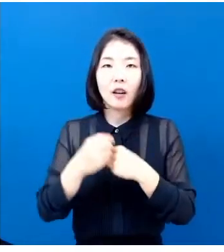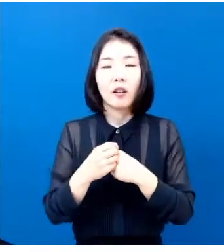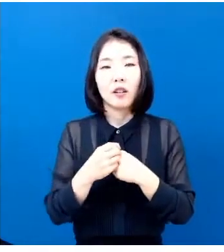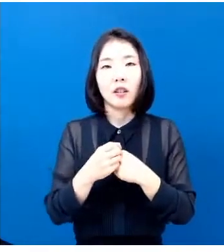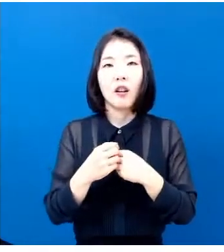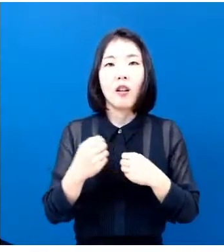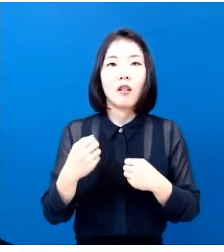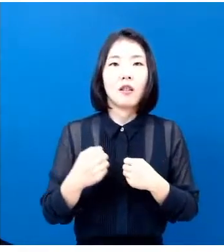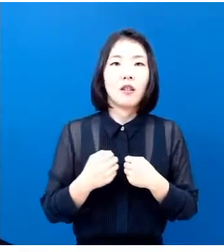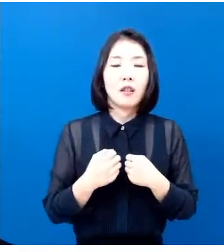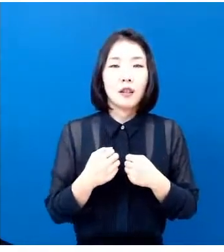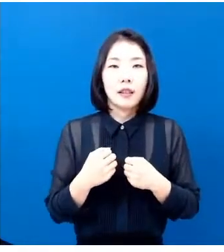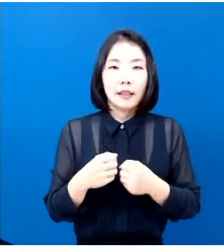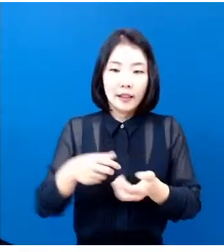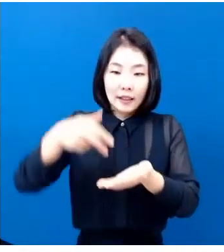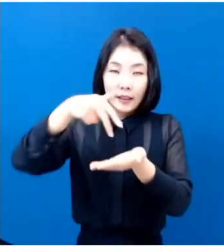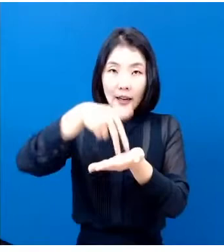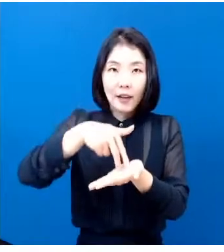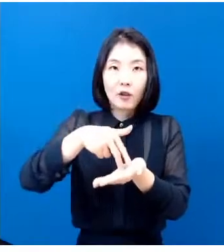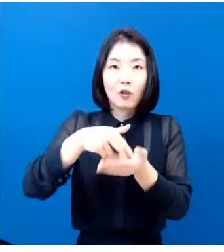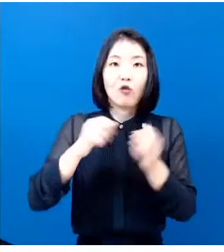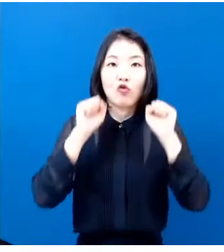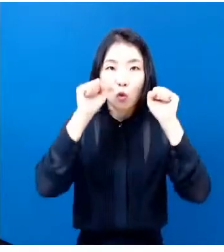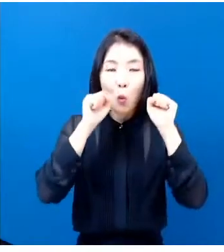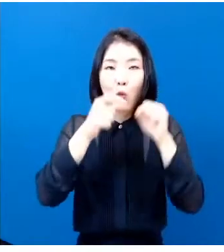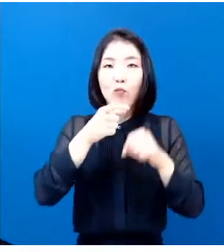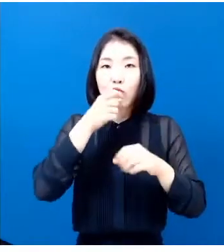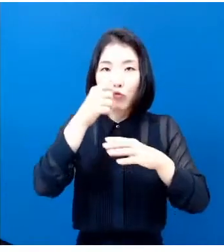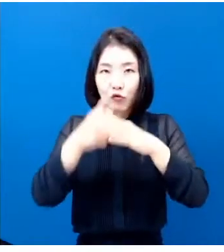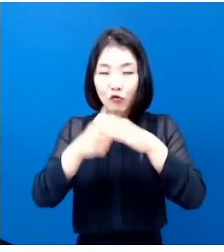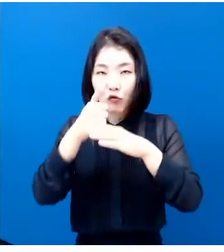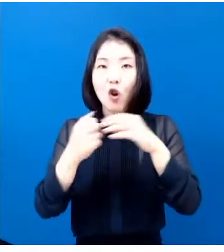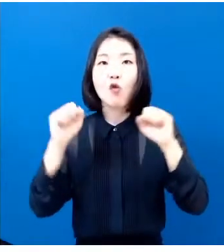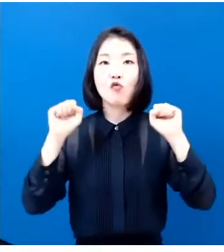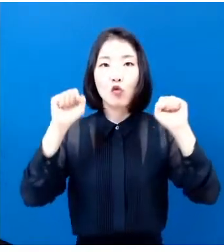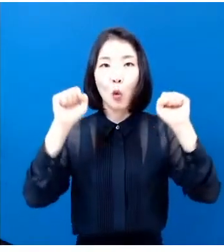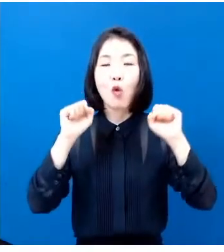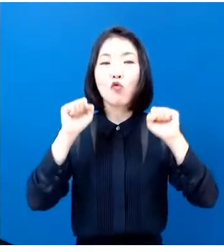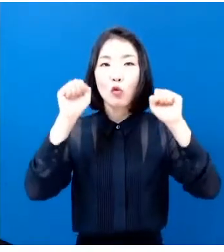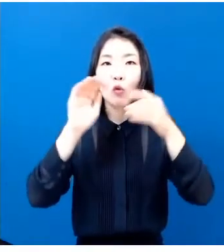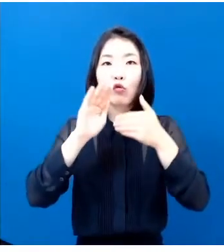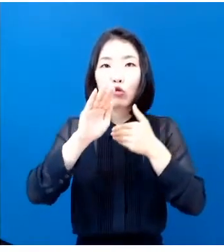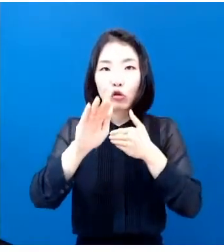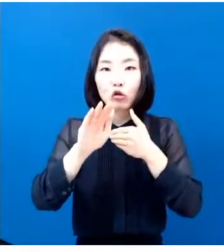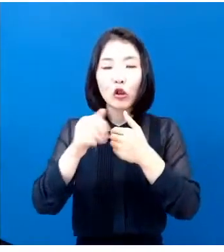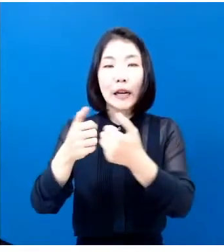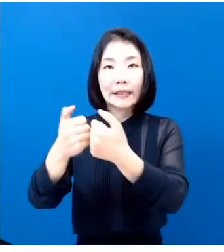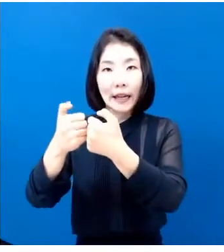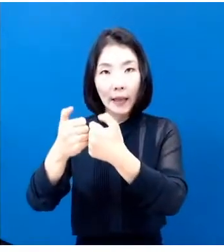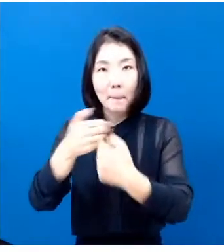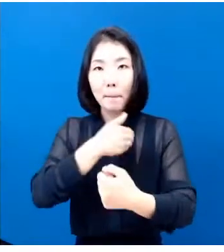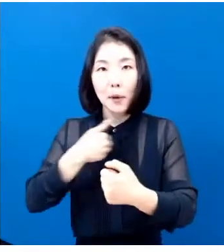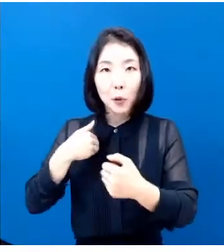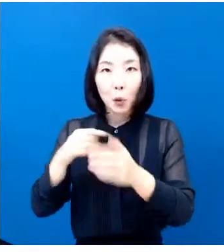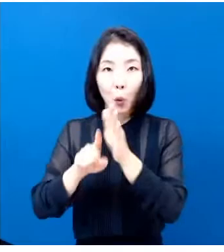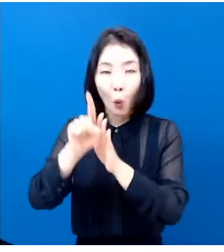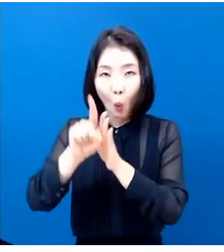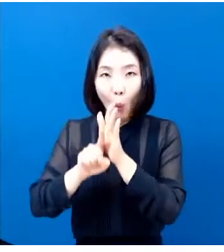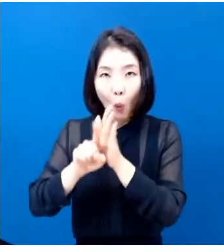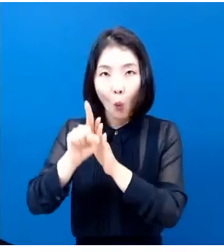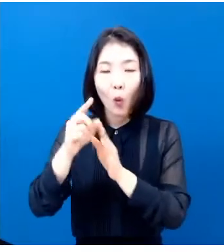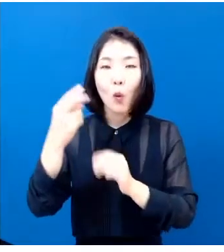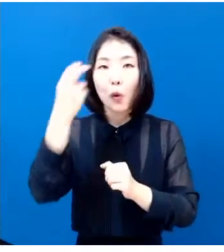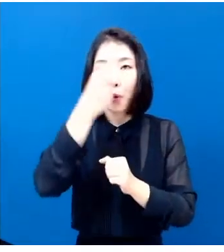및 상담 지상 운동 서비스 수중운동 서비스 수 운동 우 이용자 상담 및 만족도 욕구 조사 로